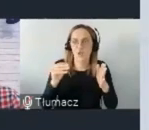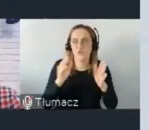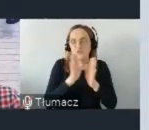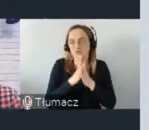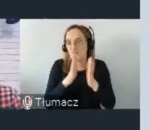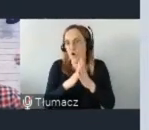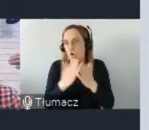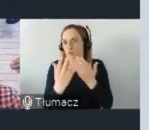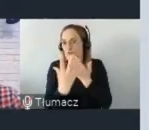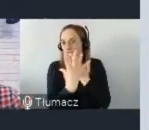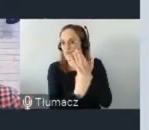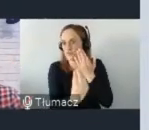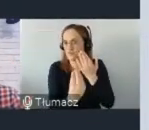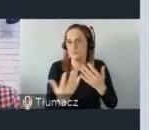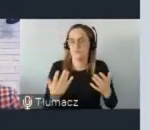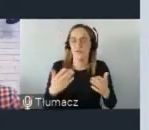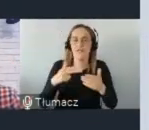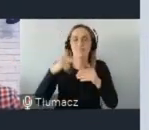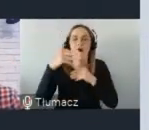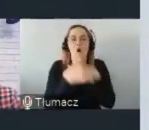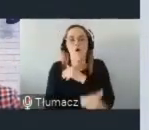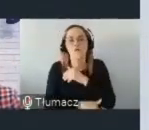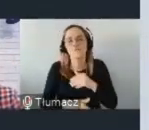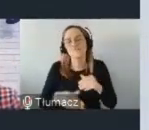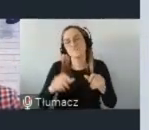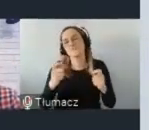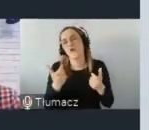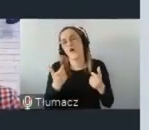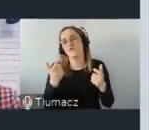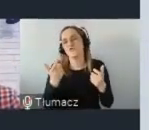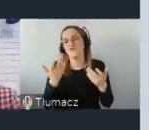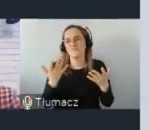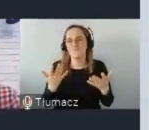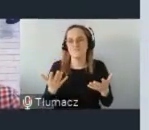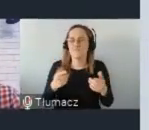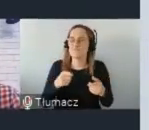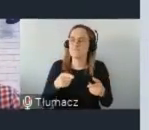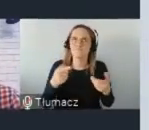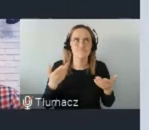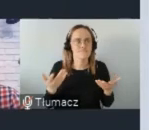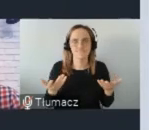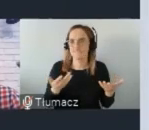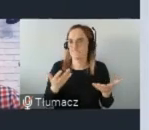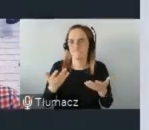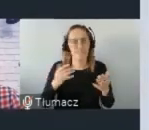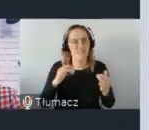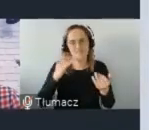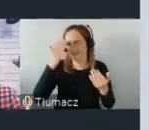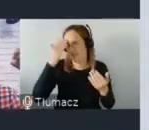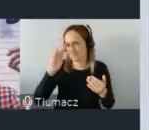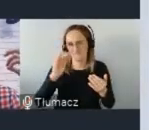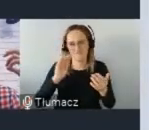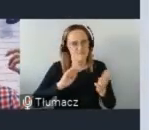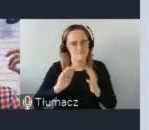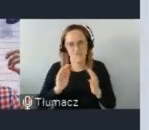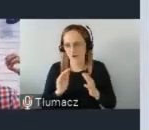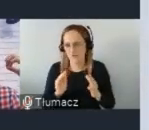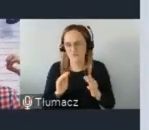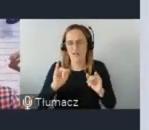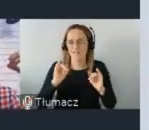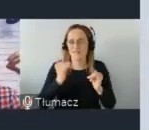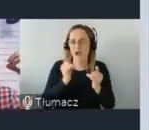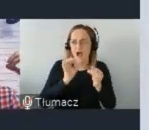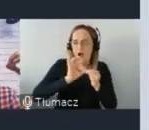książki. A na końcu coś, co jest, słuchajcie, właściwie nieznanym sposobem na to, jak